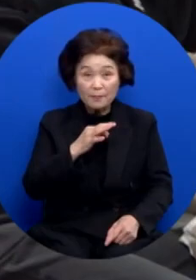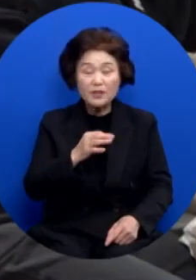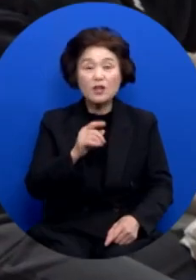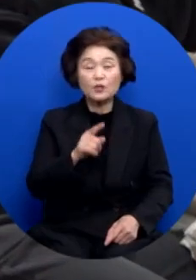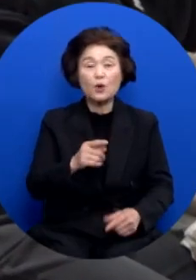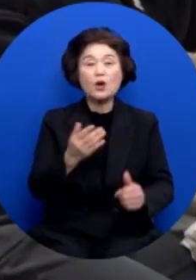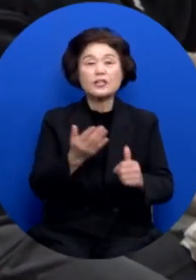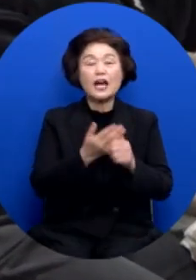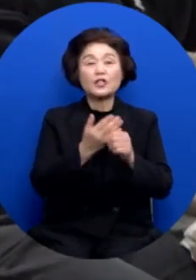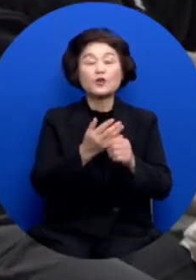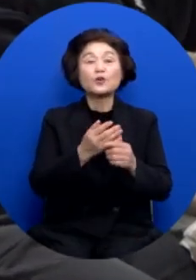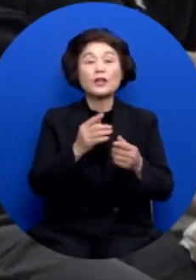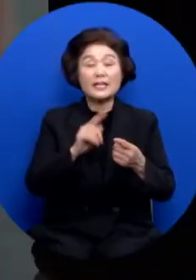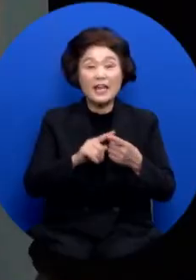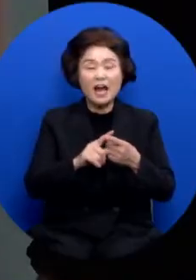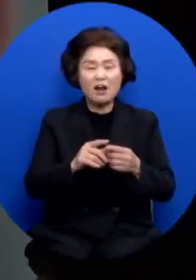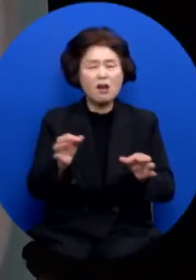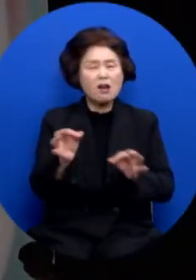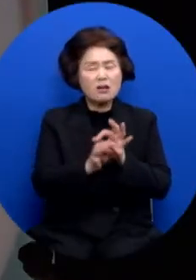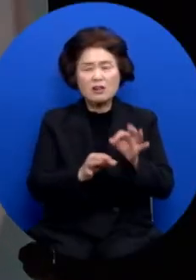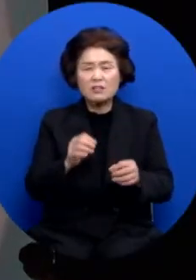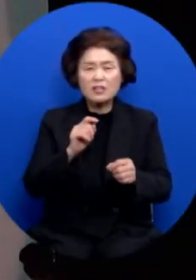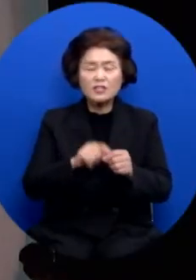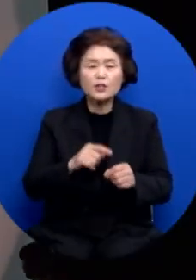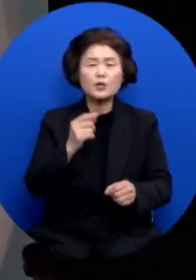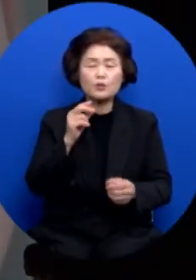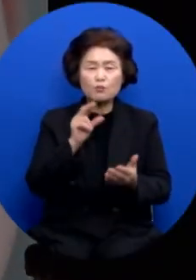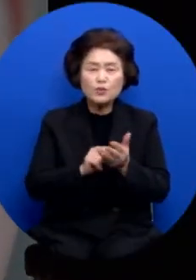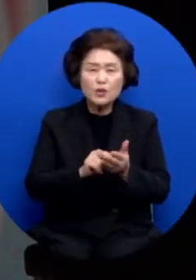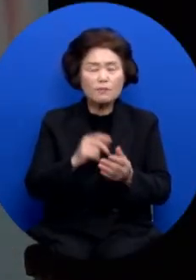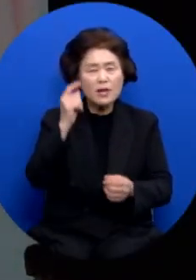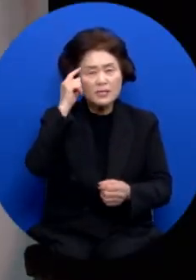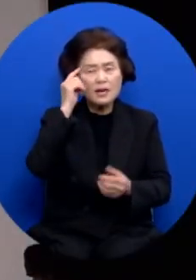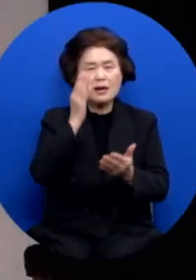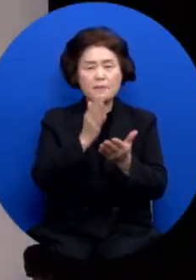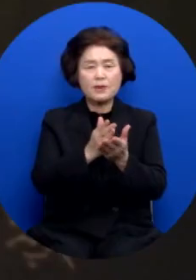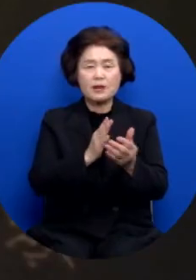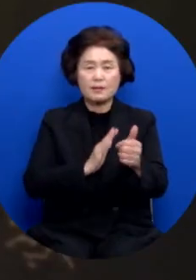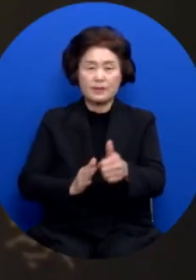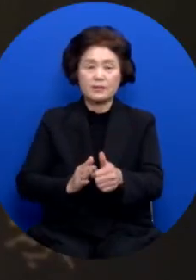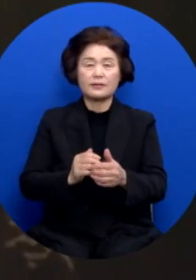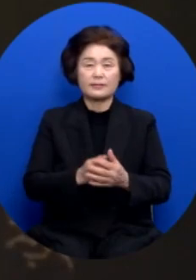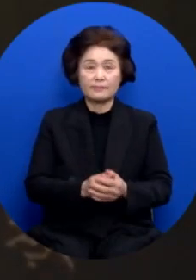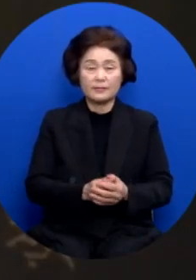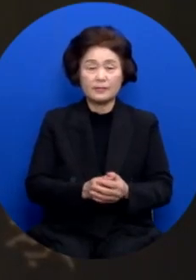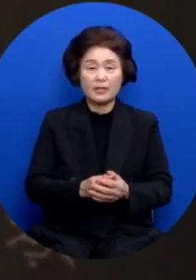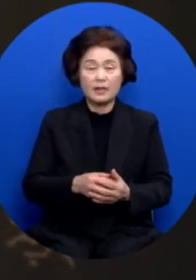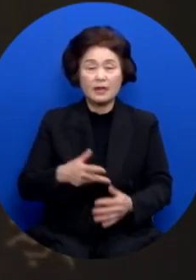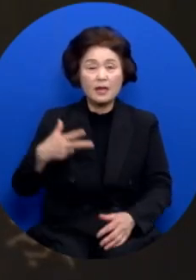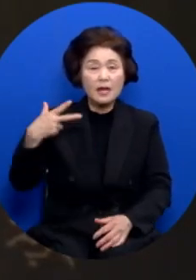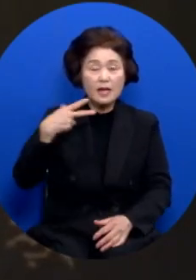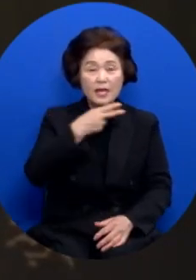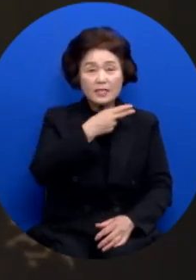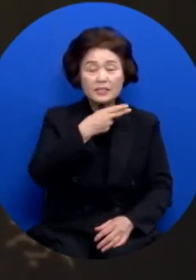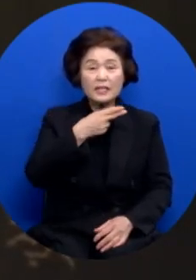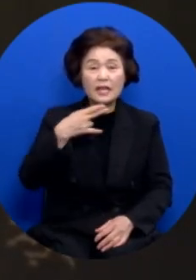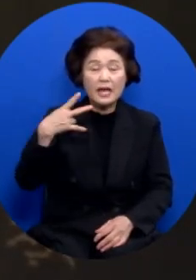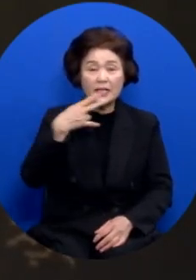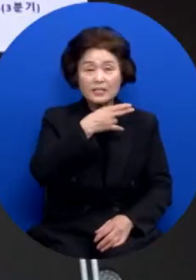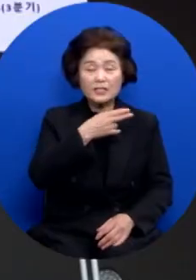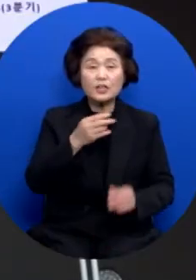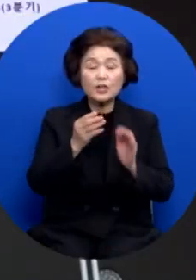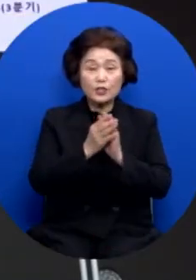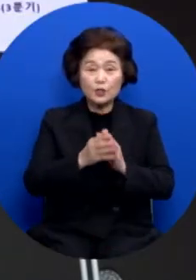양육의 가치를 경제적 요소로만 판단해서는 안 된다고 전했습니다. 에스더 기독운동 대표인 이용희